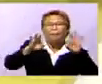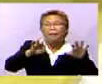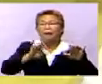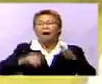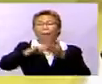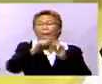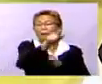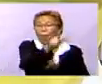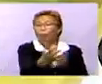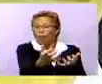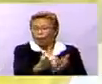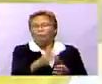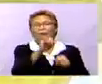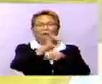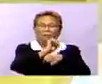diorang nak,